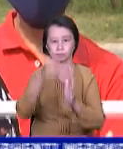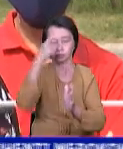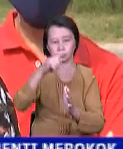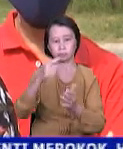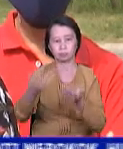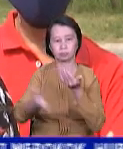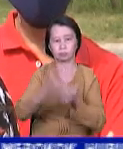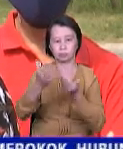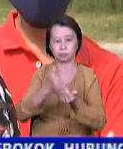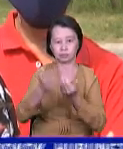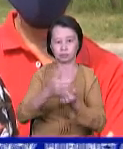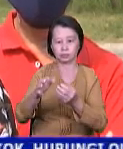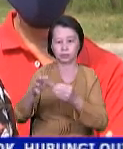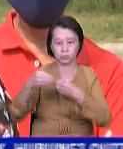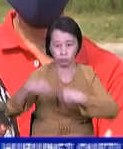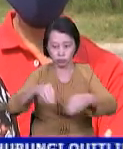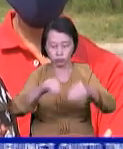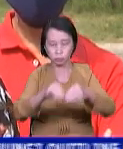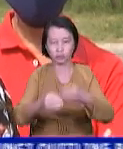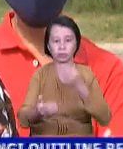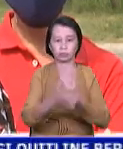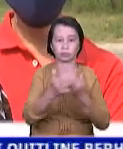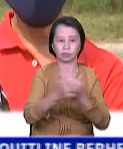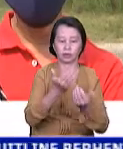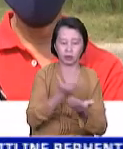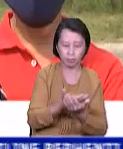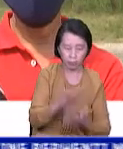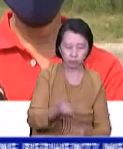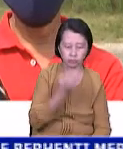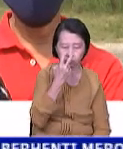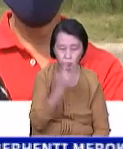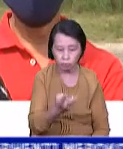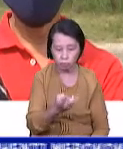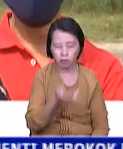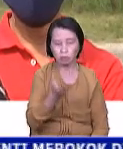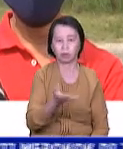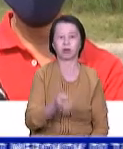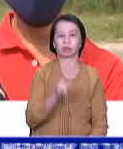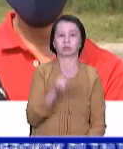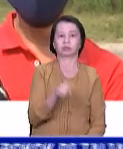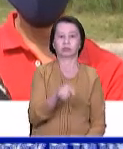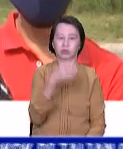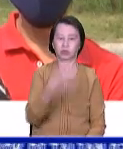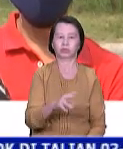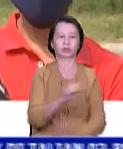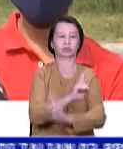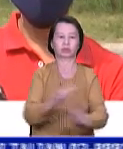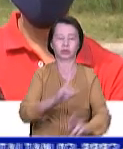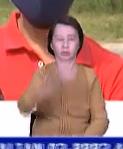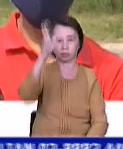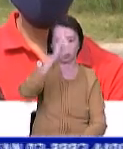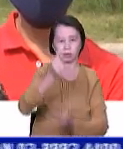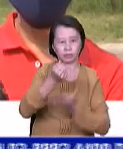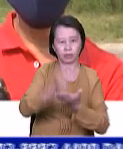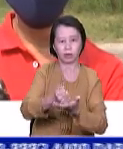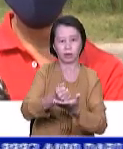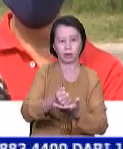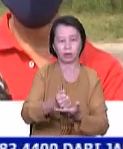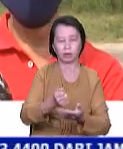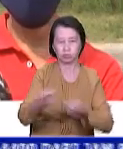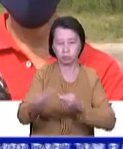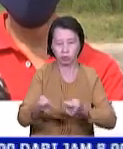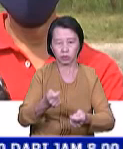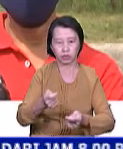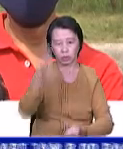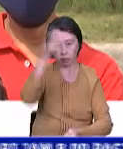memudahkan pejual memudahkan pembeli untuk melihat sebagai sebuah lembaga ya tadi sesuai dengan keadaan damai sebuah negara